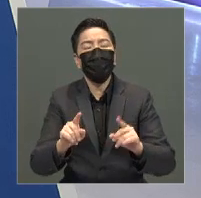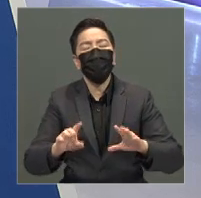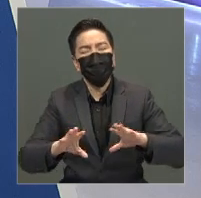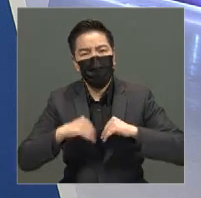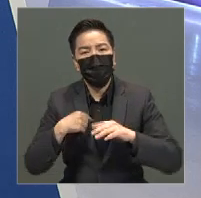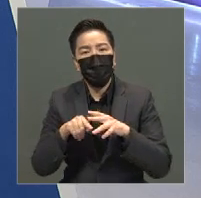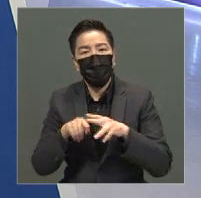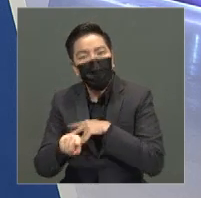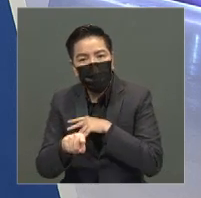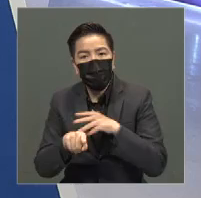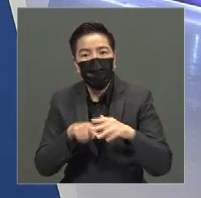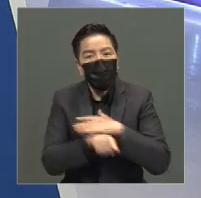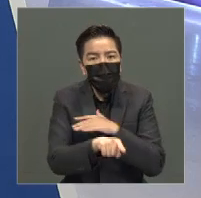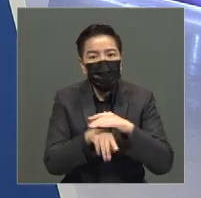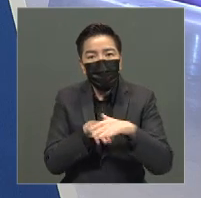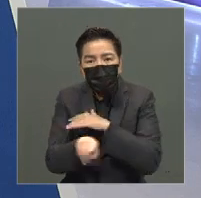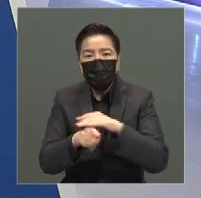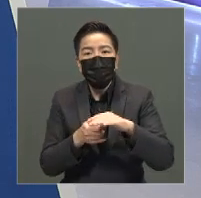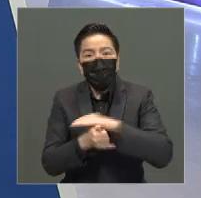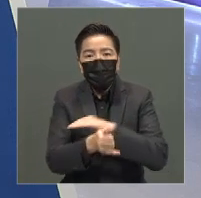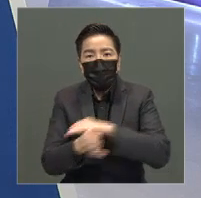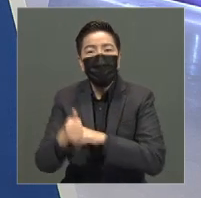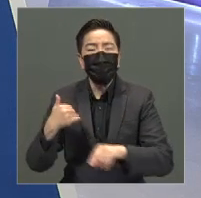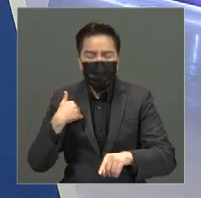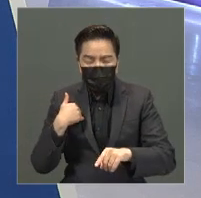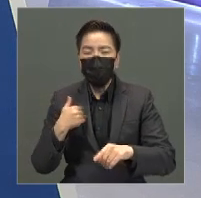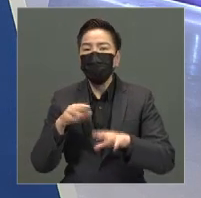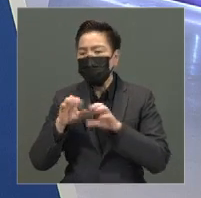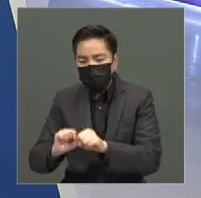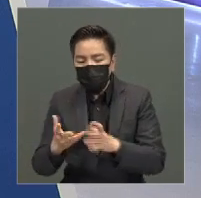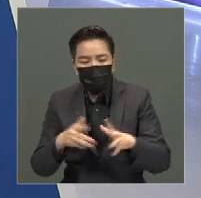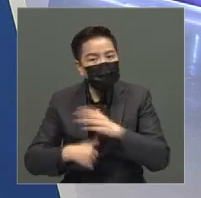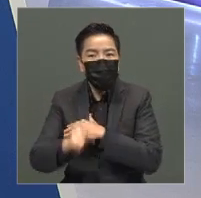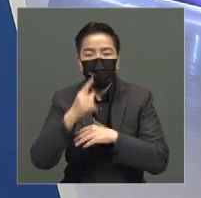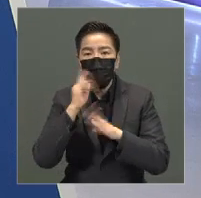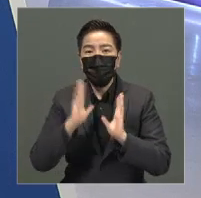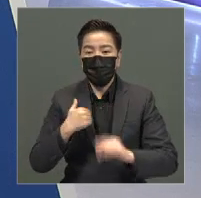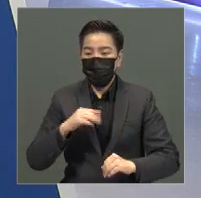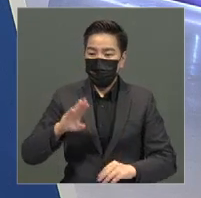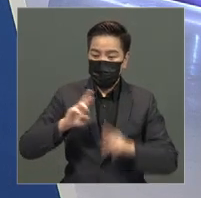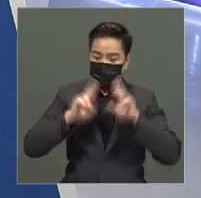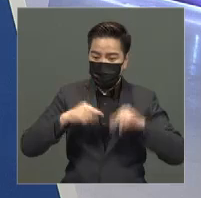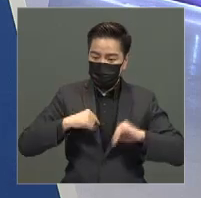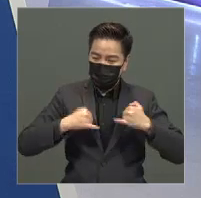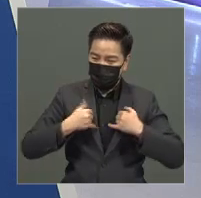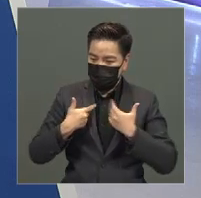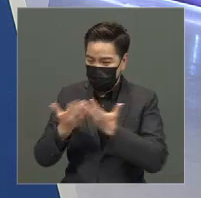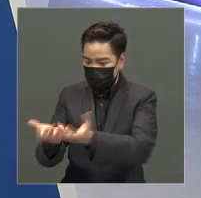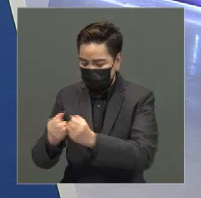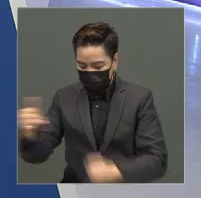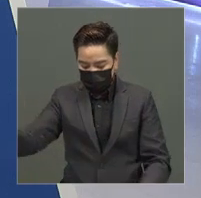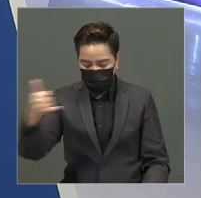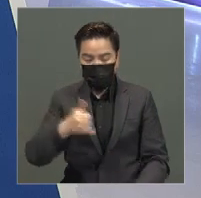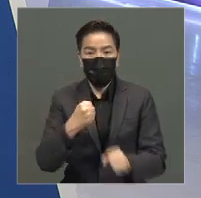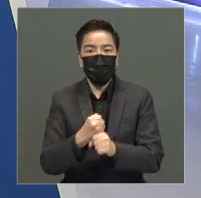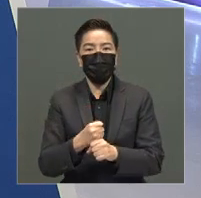รับมันอาจจะมีการริดรอดกันเข้ามาบ้างทีนี้ถ้าเกิดว่าเราสถานประกอบการเนี่ยไปรับแรงงานแบบเนี้ยเข้ามาเนี่ยนะคะก็เสี่ยงนะคุณผู้ชม